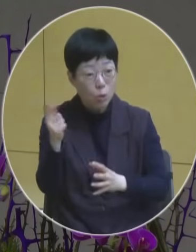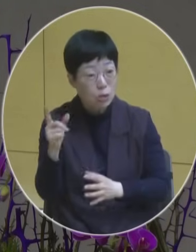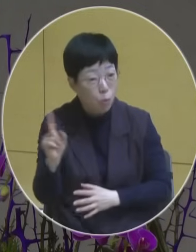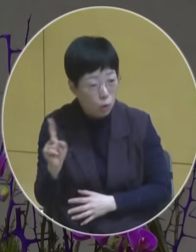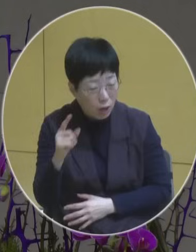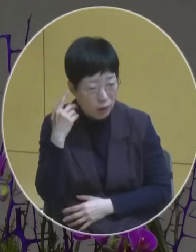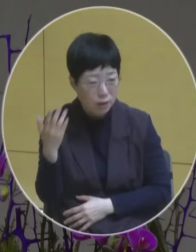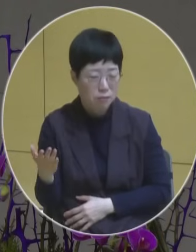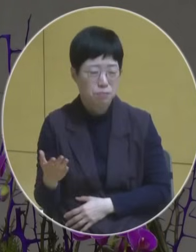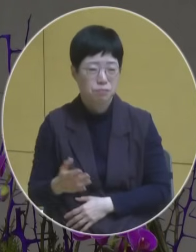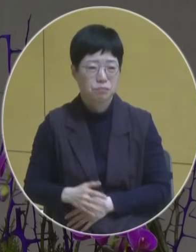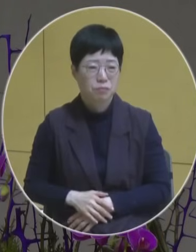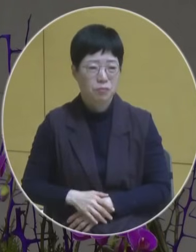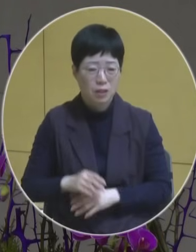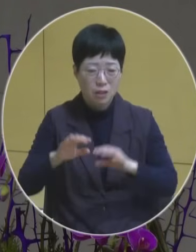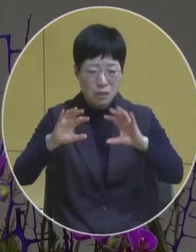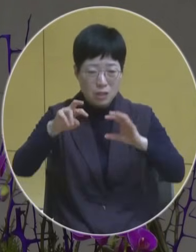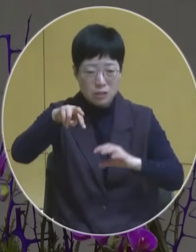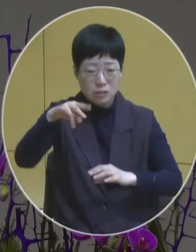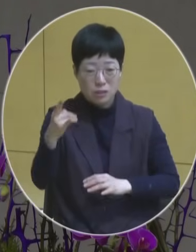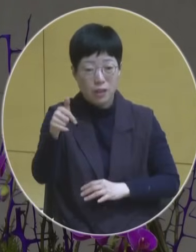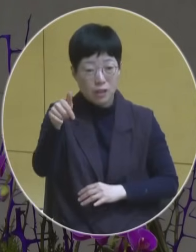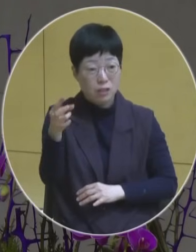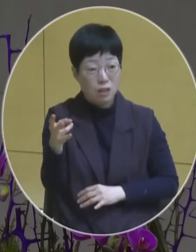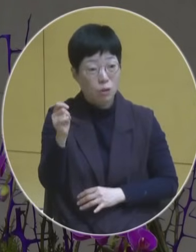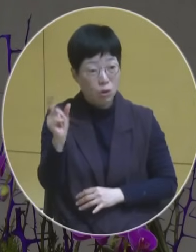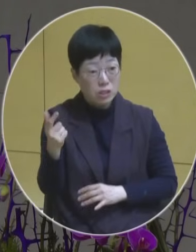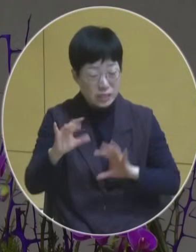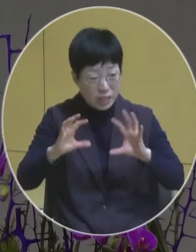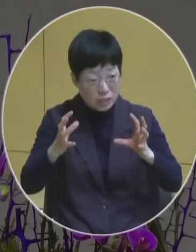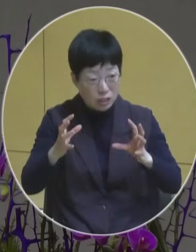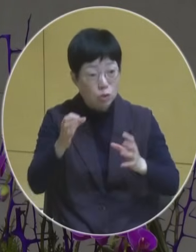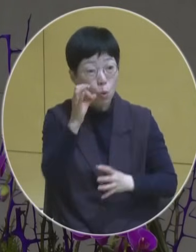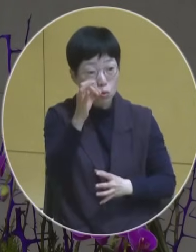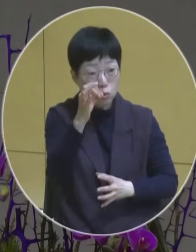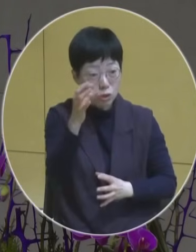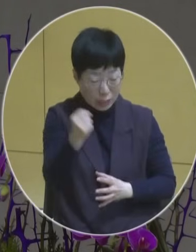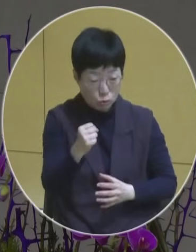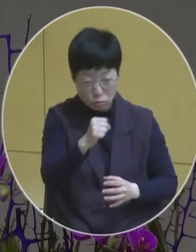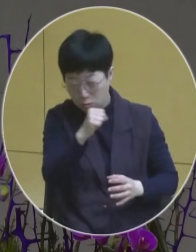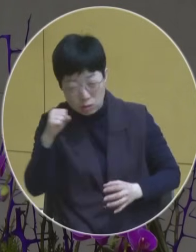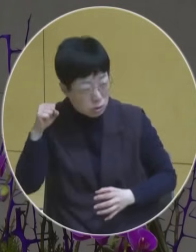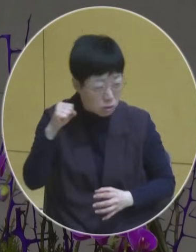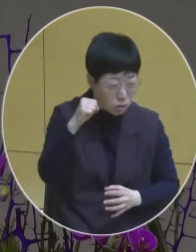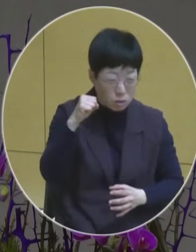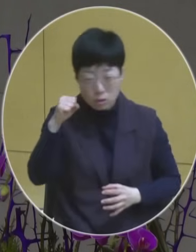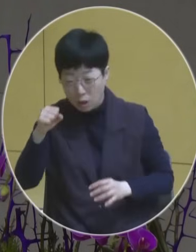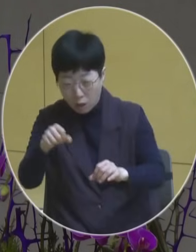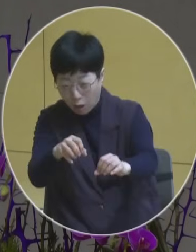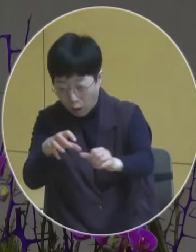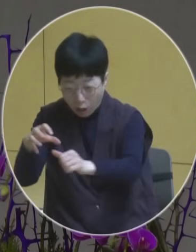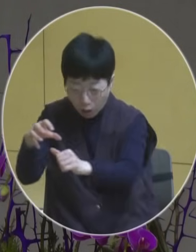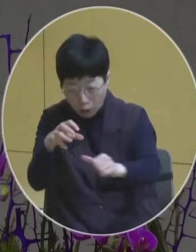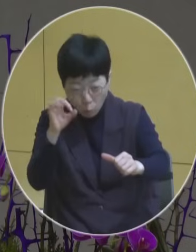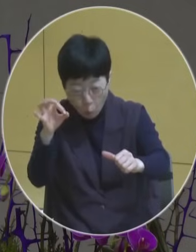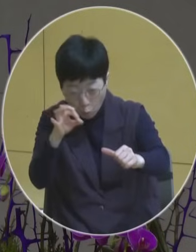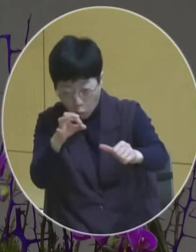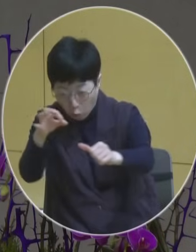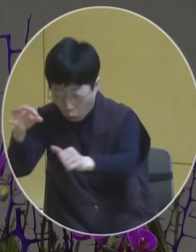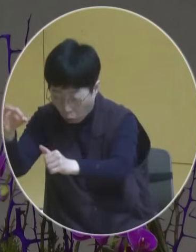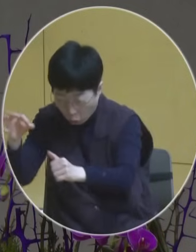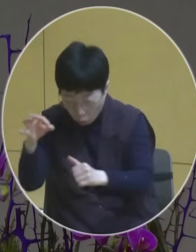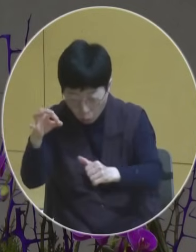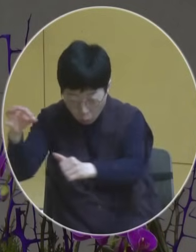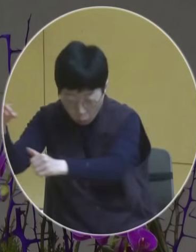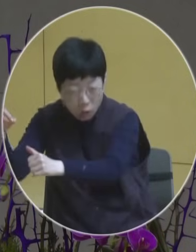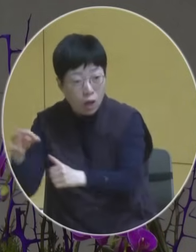뭘까요? 이 세상이 돈이 움직이나요? 돈이 움직이는 것처럼 보여지죠. 세상의 모든 뉴스는 돈의 움직임